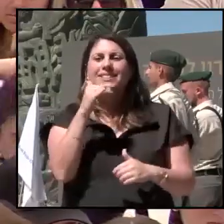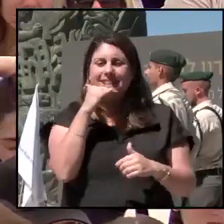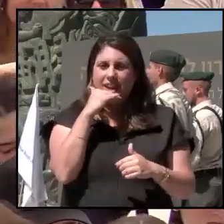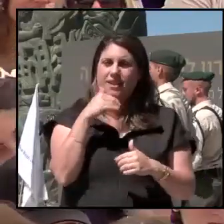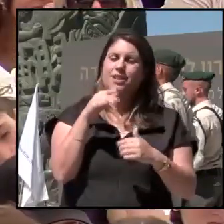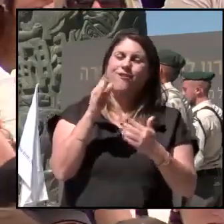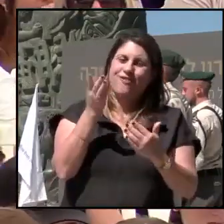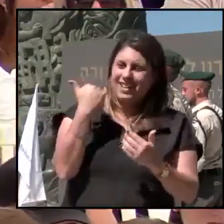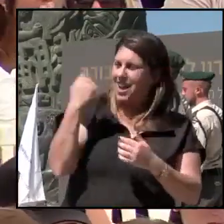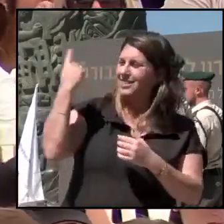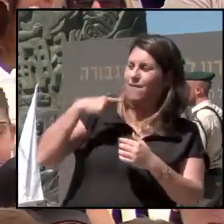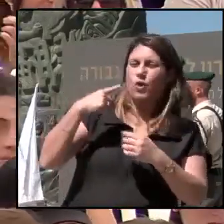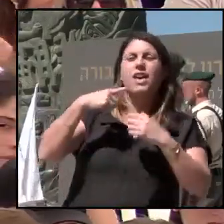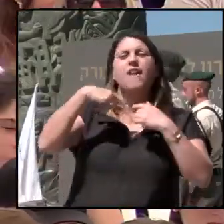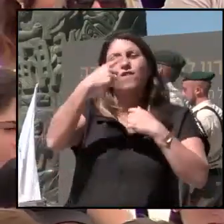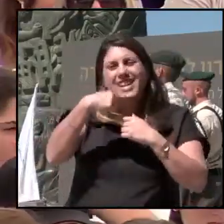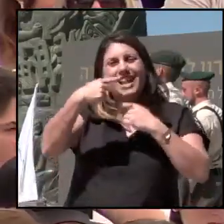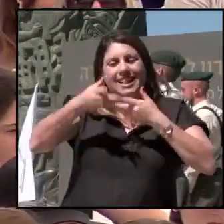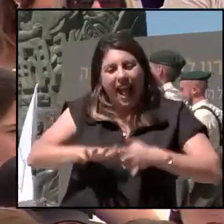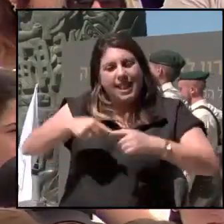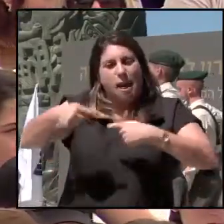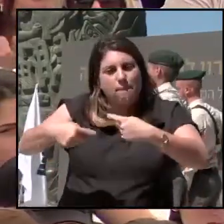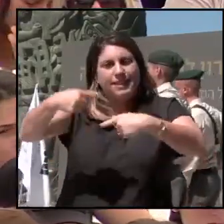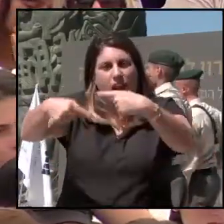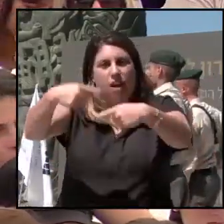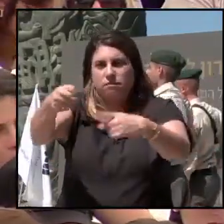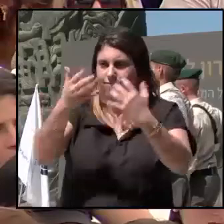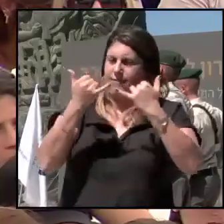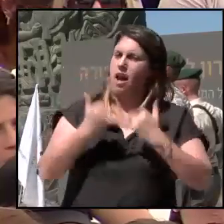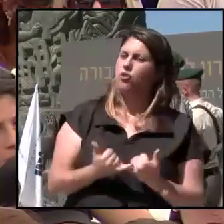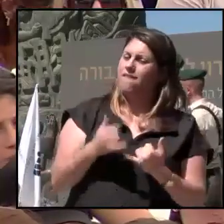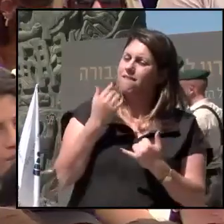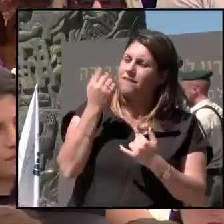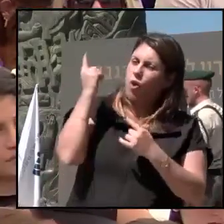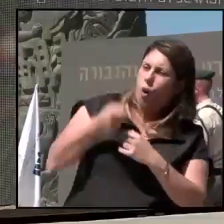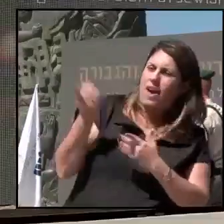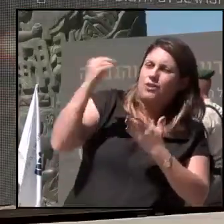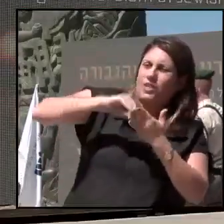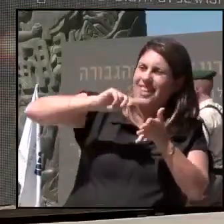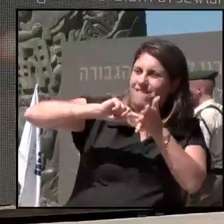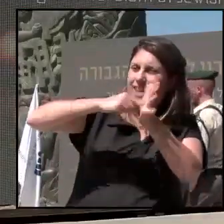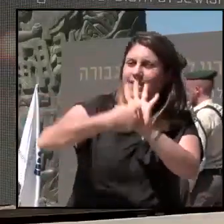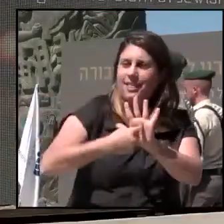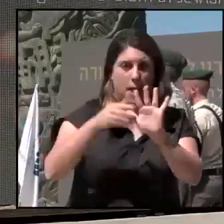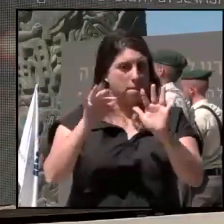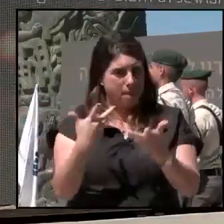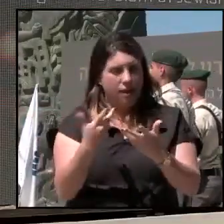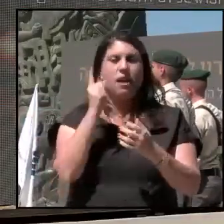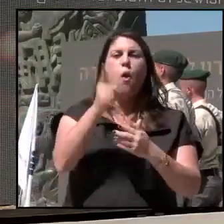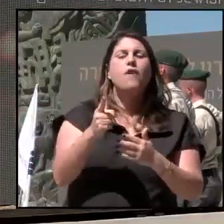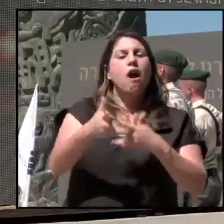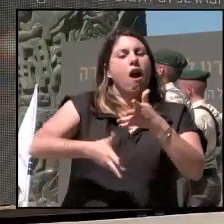והגדת לבנך לאמור. בימים אלו מתחדדת ומתעצמת לה חובה נוספת של והגדת לבנך לאמור. החובה